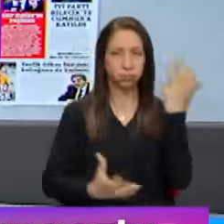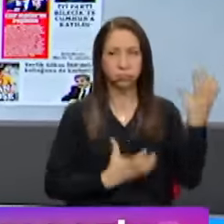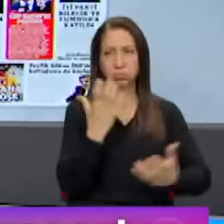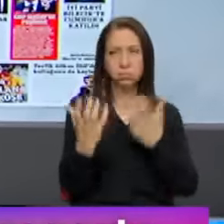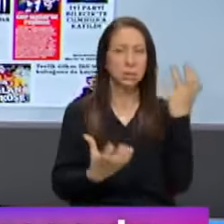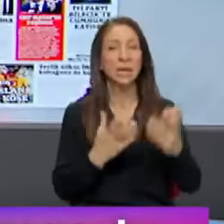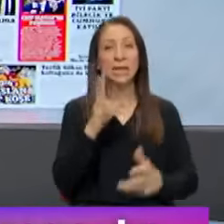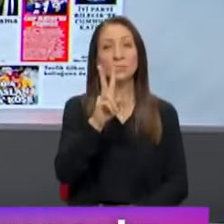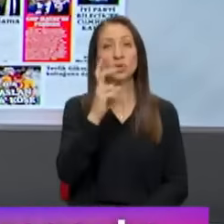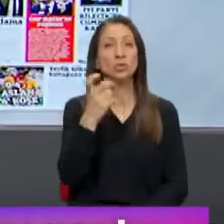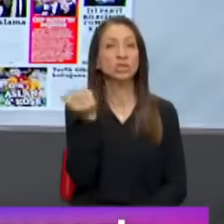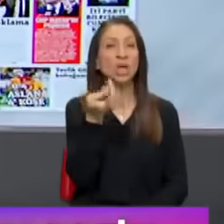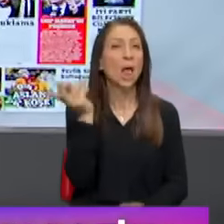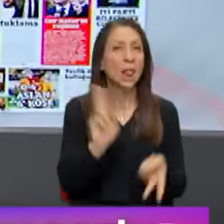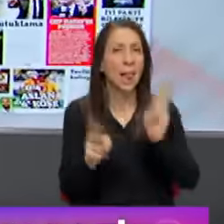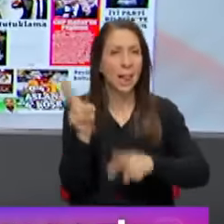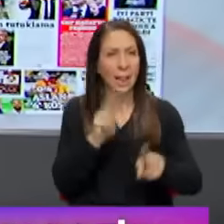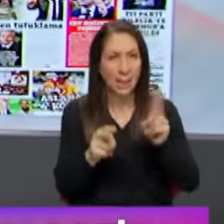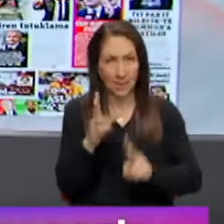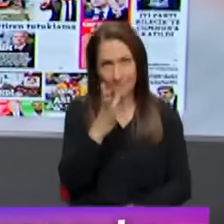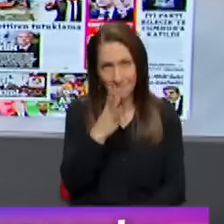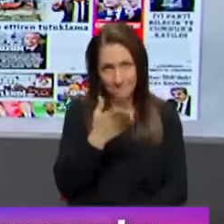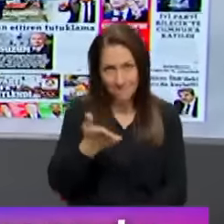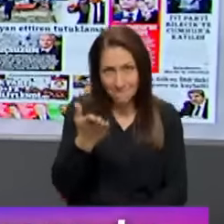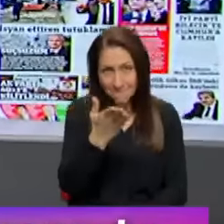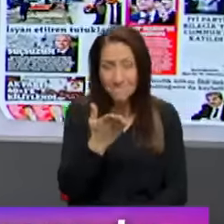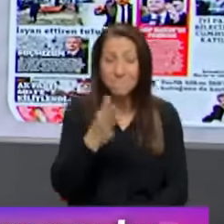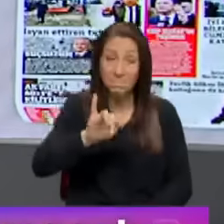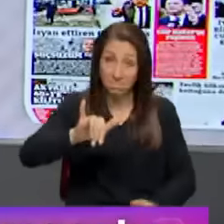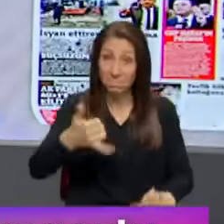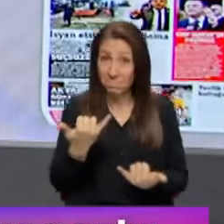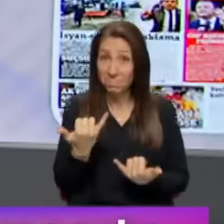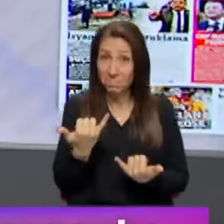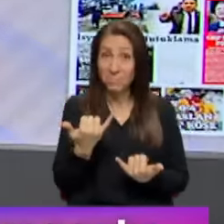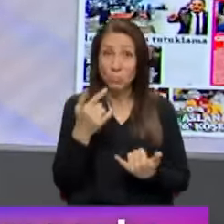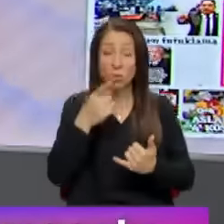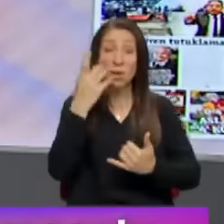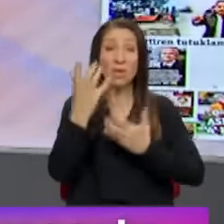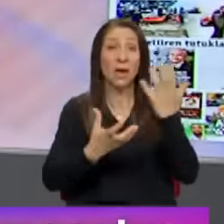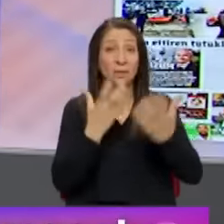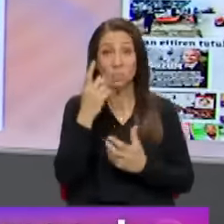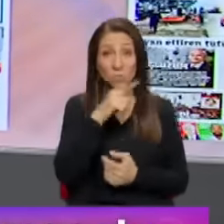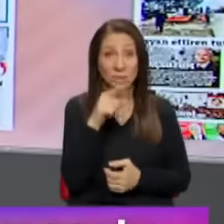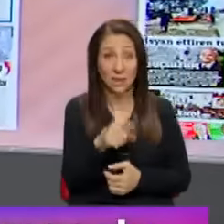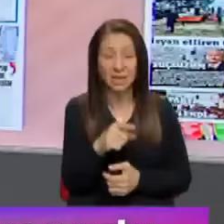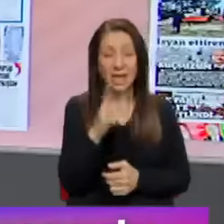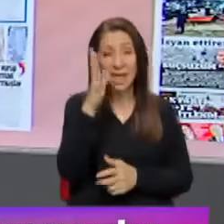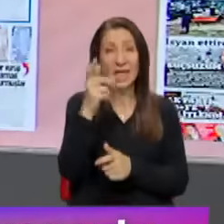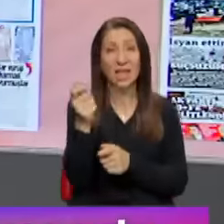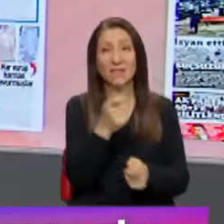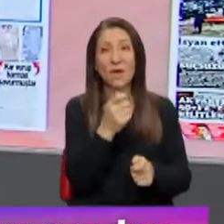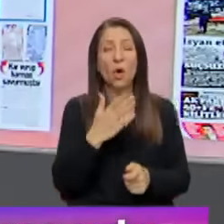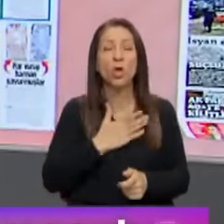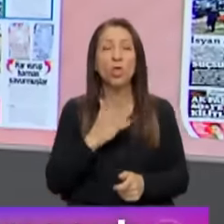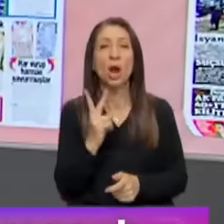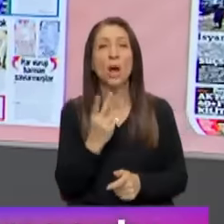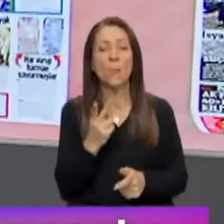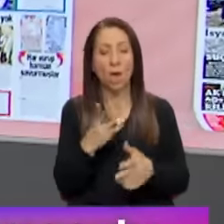yangın 29 insan hayatını kaybetti. Feci şekilde bu yangında itfaiye ön